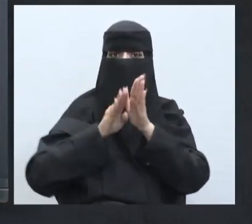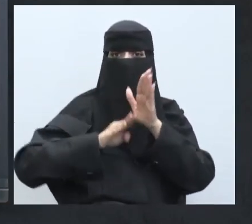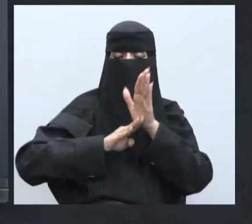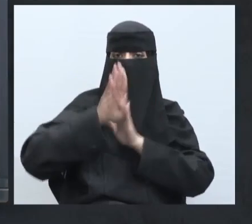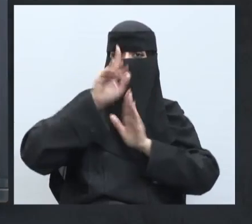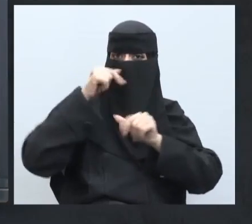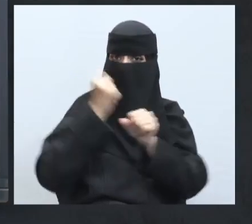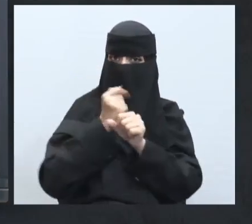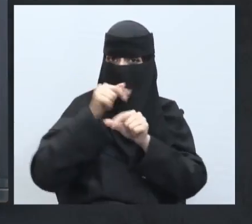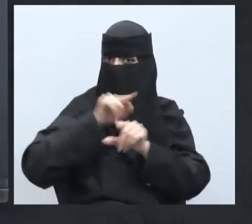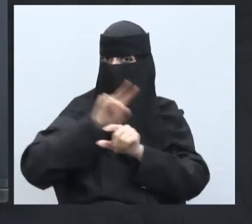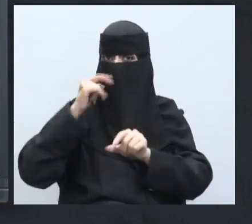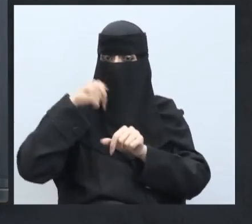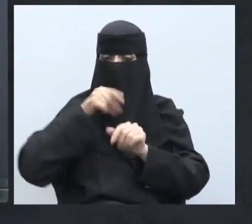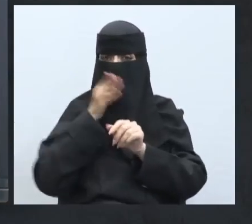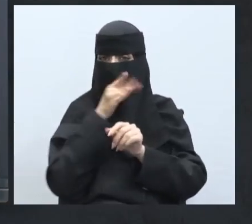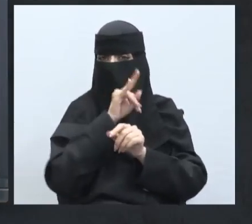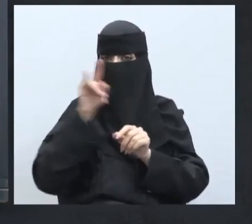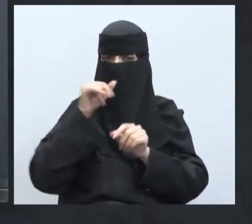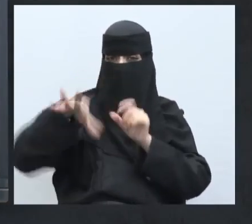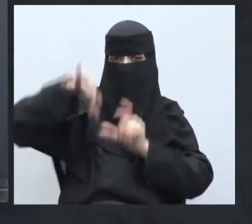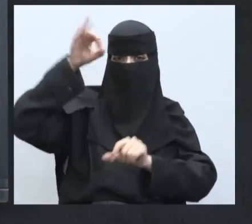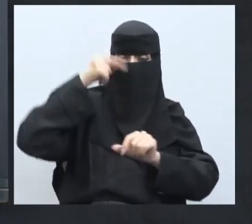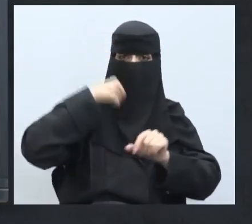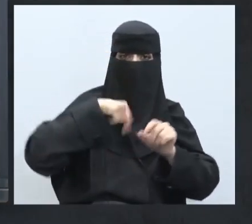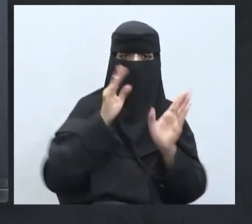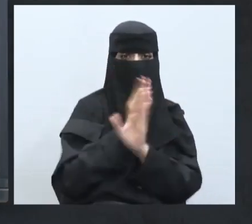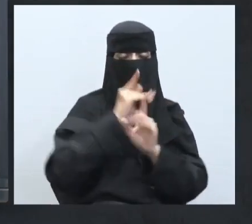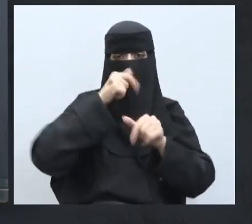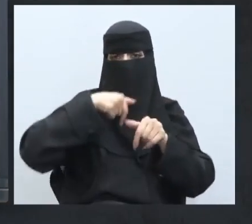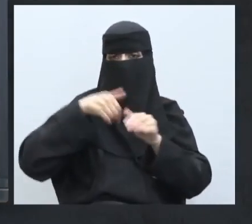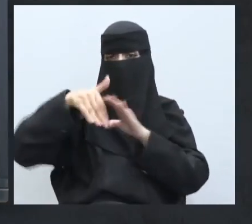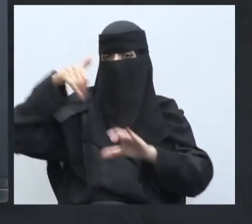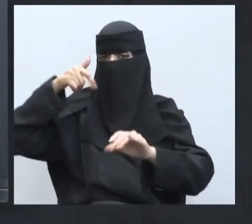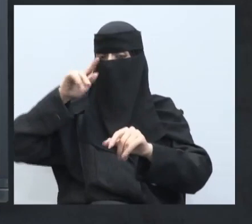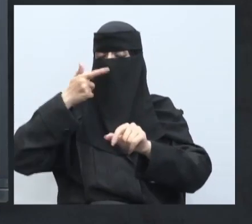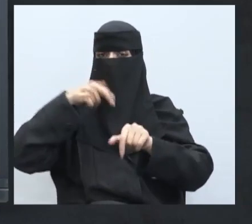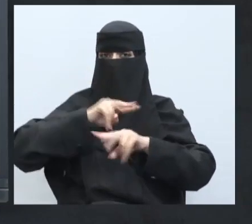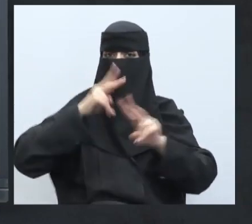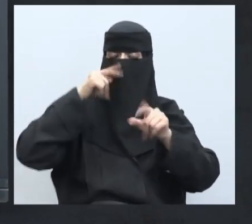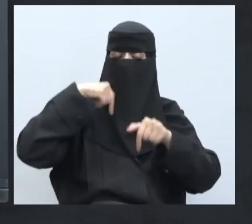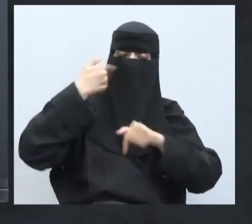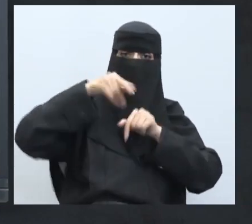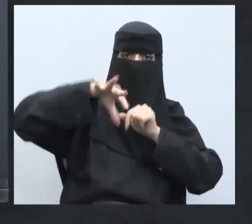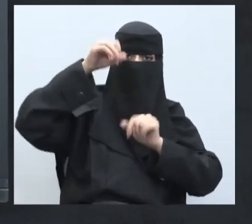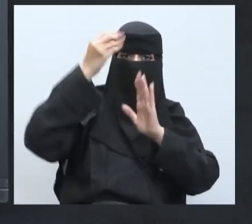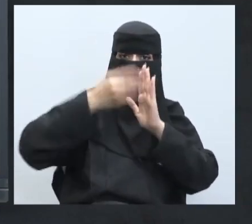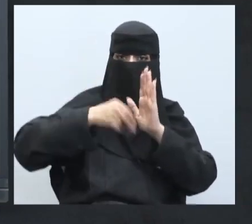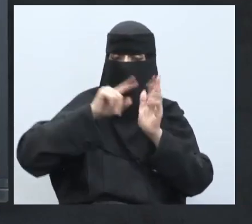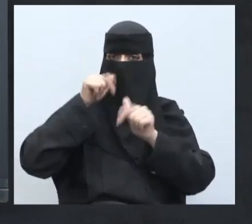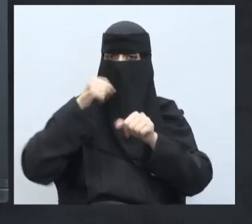مثلا اقترافه او عدم اتخاذ اجراء مخالف او تاخر او غيره وبالتالي هو يتخذ القرارات في